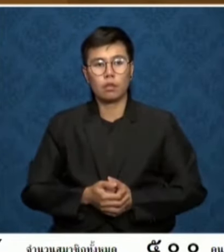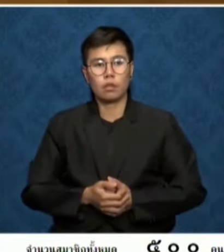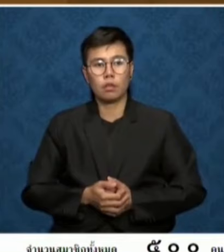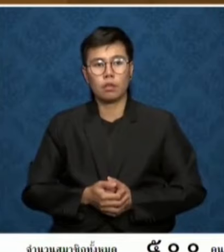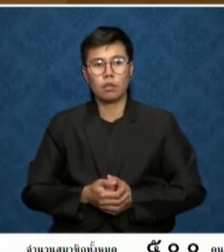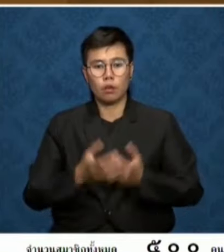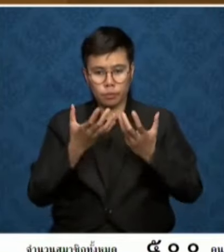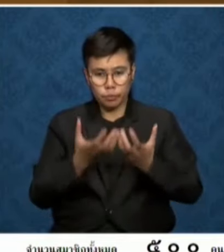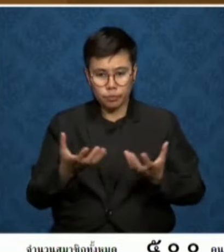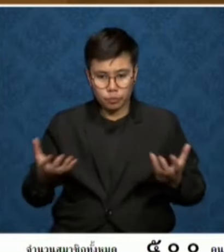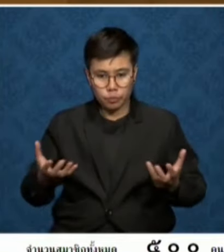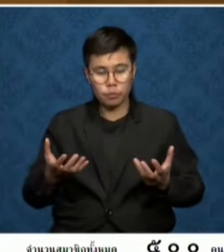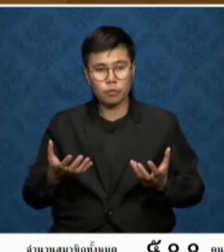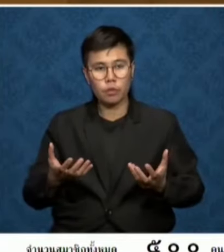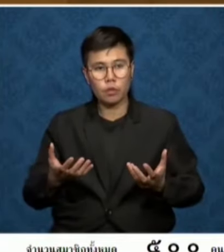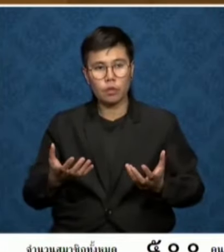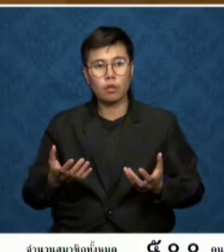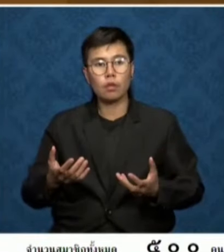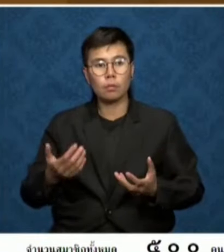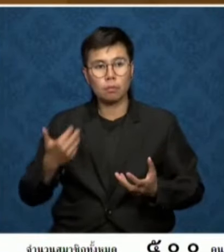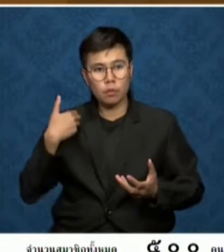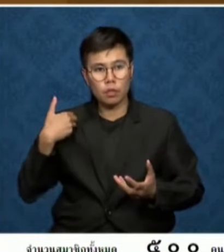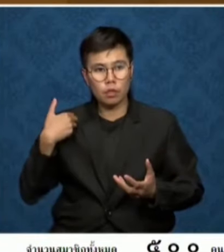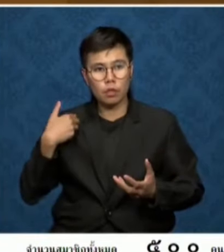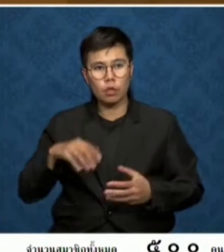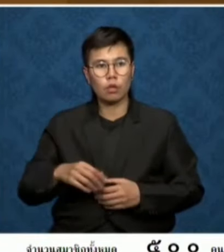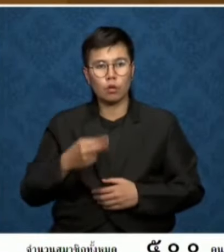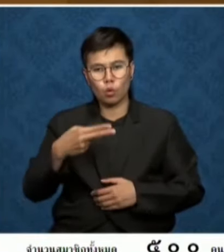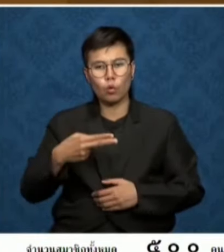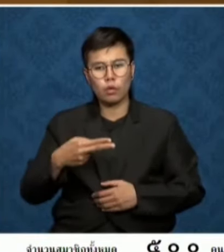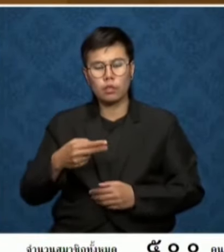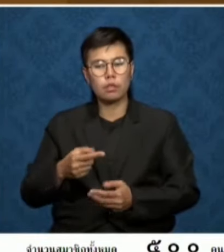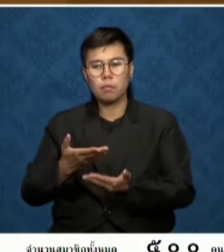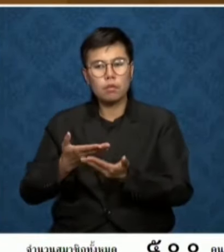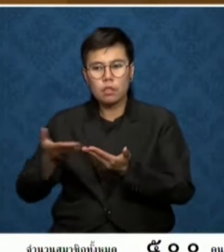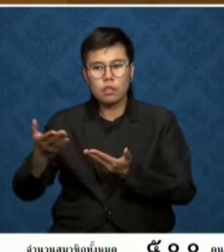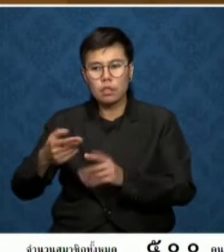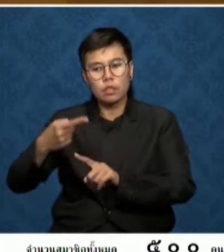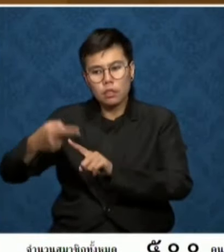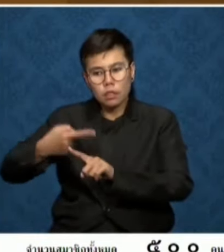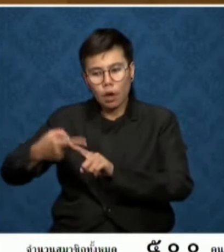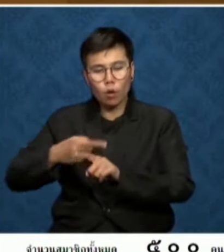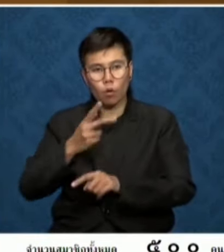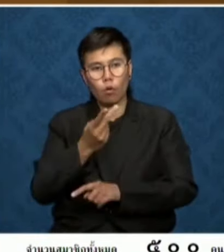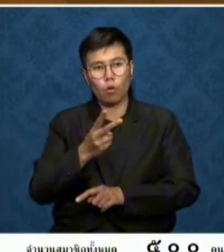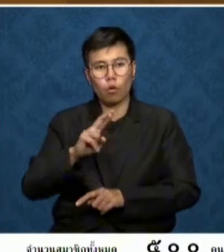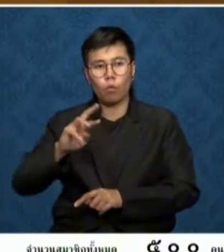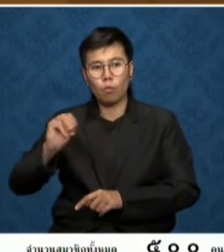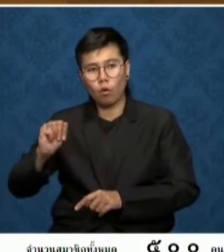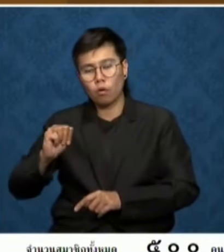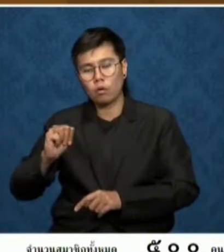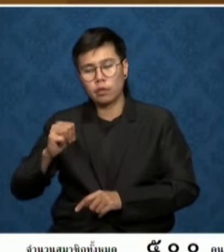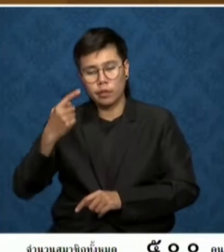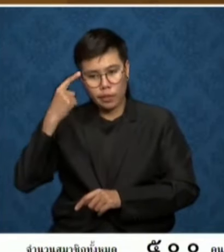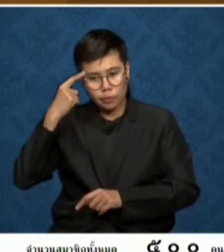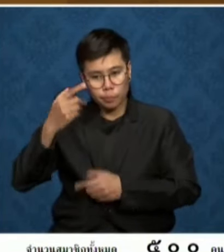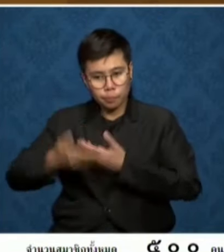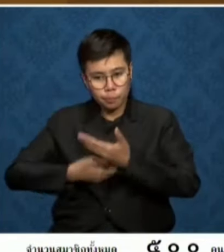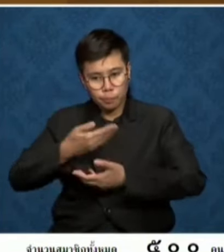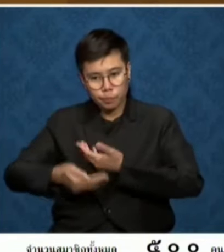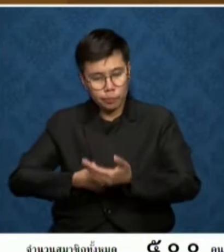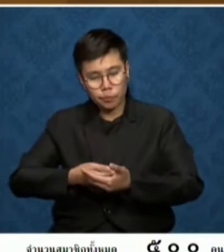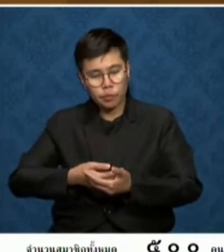ารุพันธ์นี่ก็มีการพูดกันมาแทบทุกหน่วยคือไม่ซื้อก็เช่าครม.ก็มีความเห็นว่าส